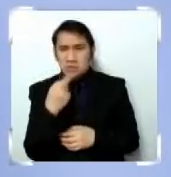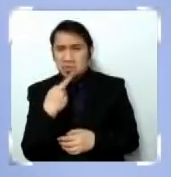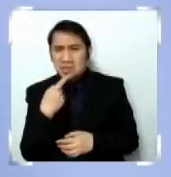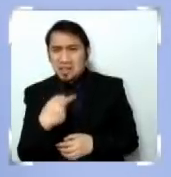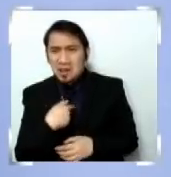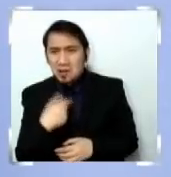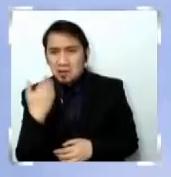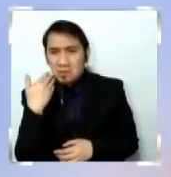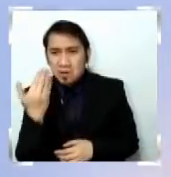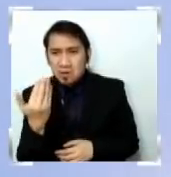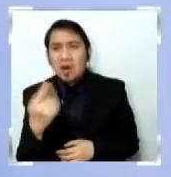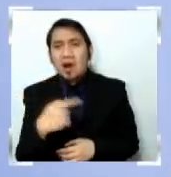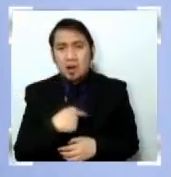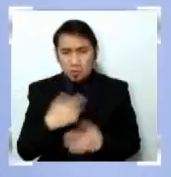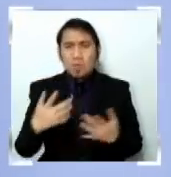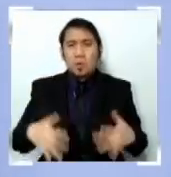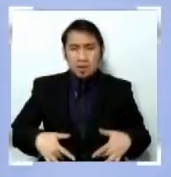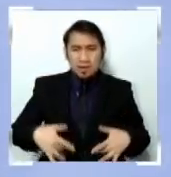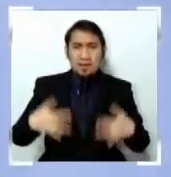masurvive po ako mga lodi.